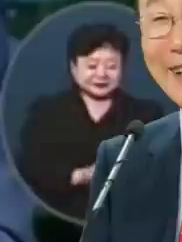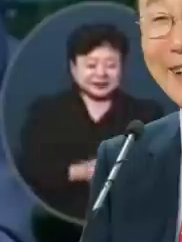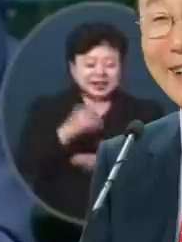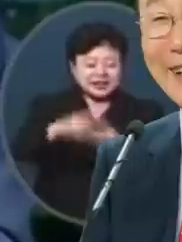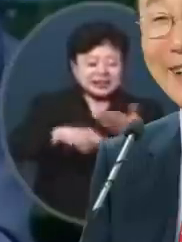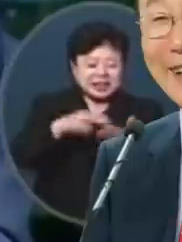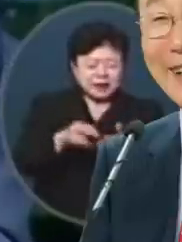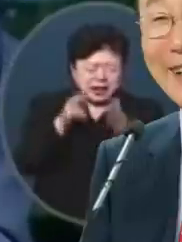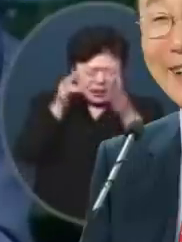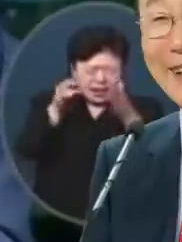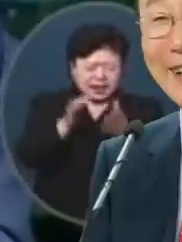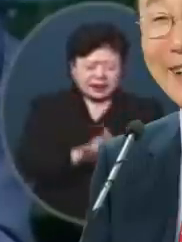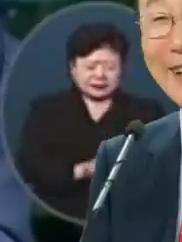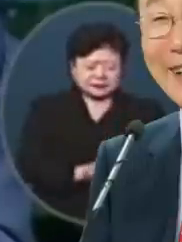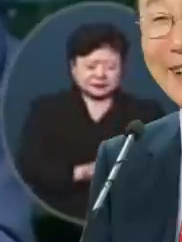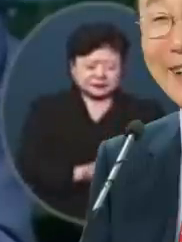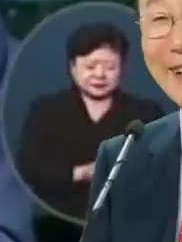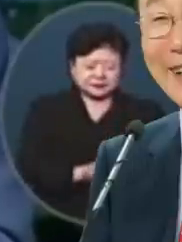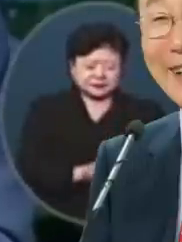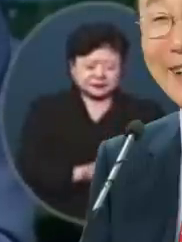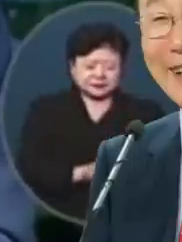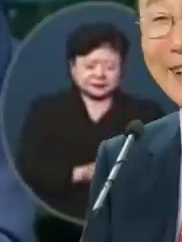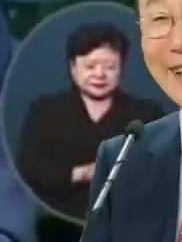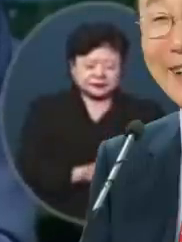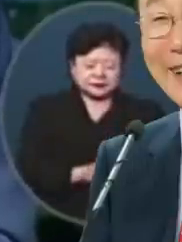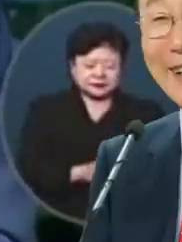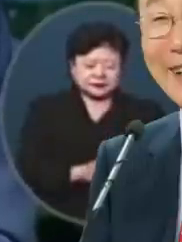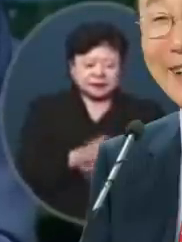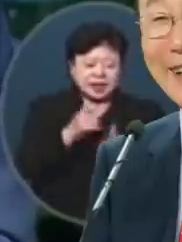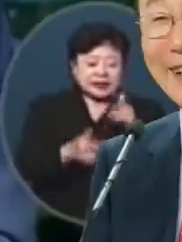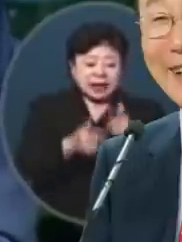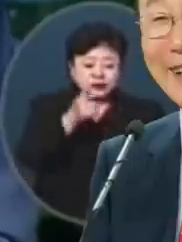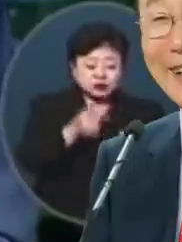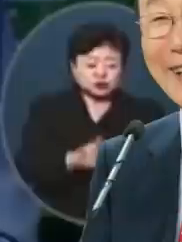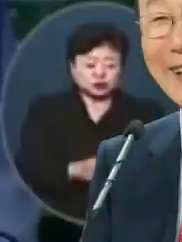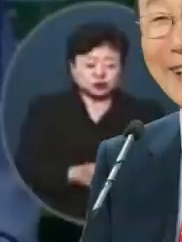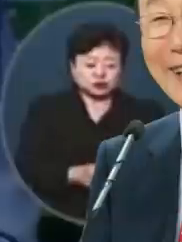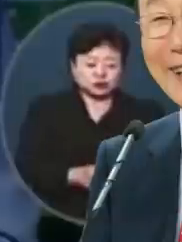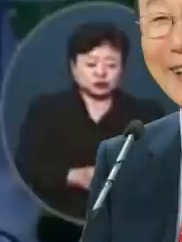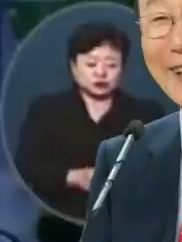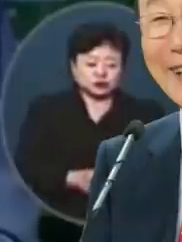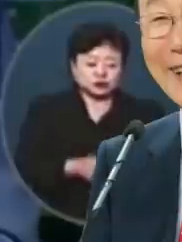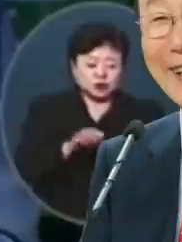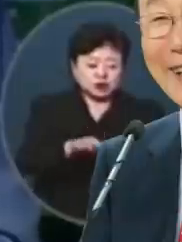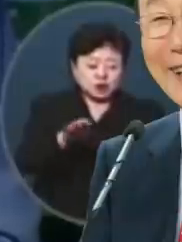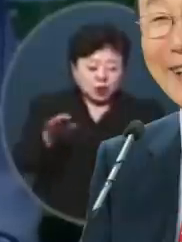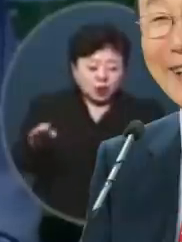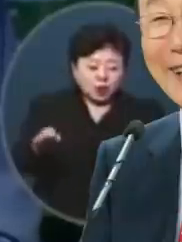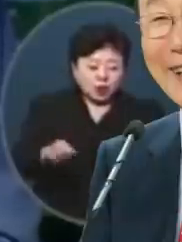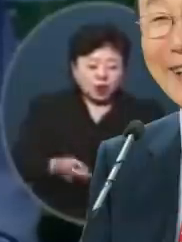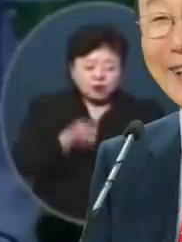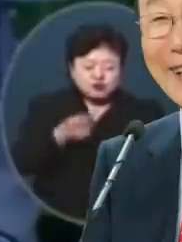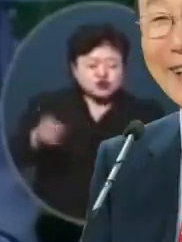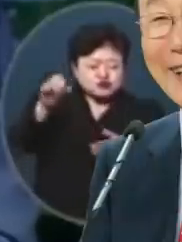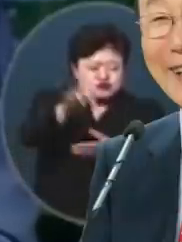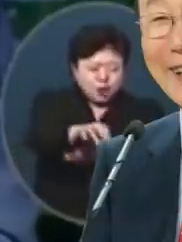야훼를 향한 단 위에 장작 펼쳐놓고 물을 갖다